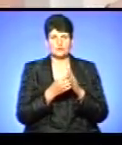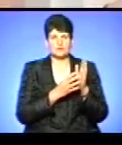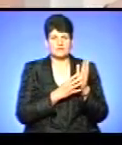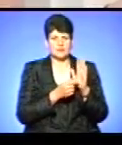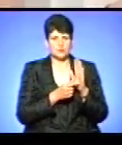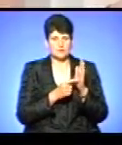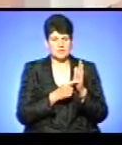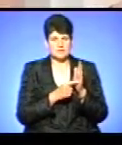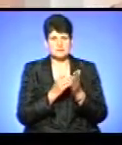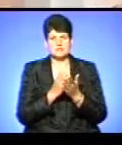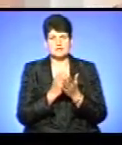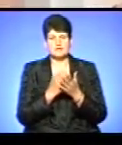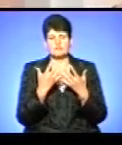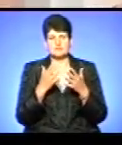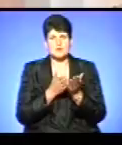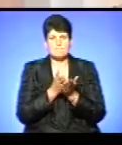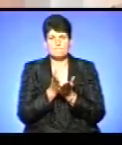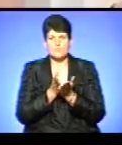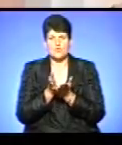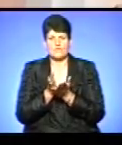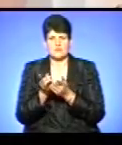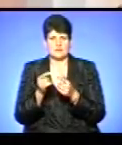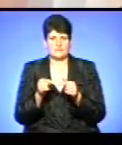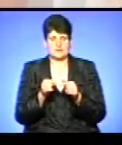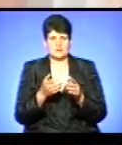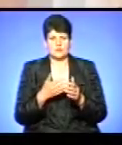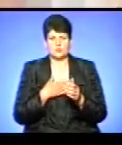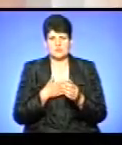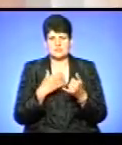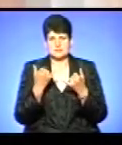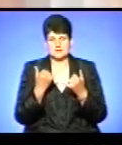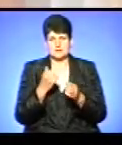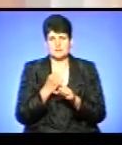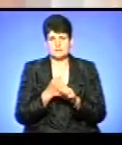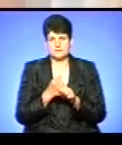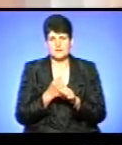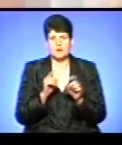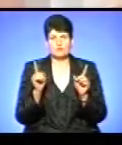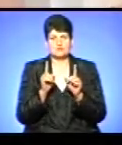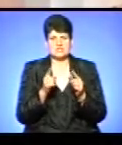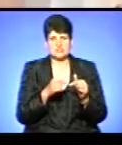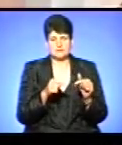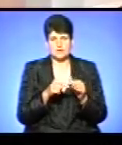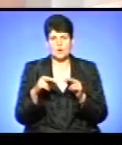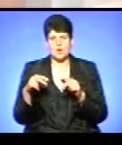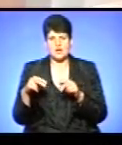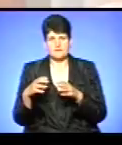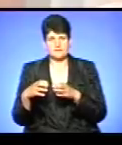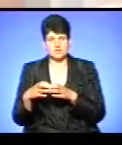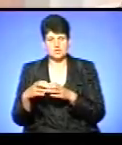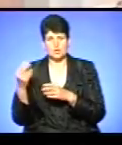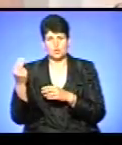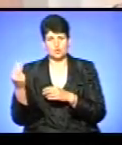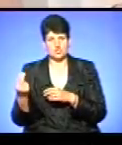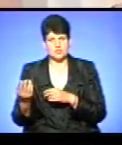клас функціонують вже профільні відділи. Наразі в нас функціонує музичний відділ, хореографічний, музичний та